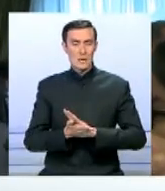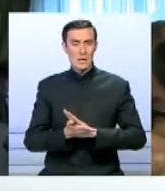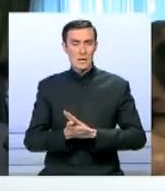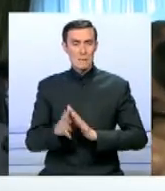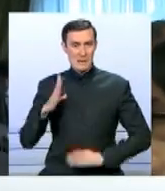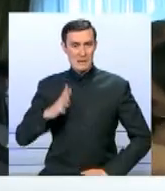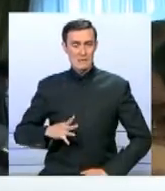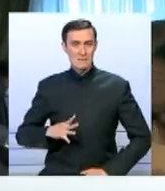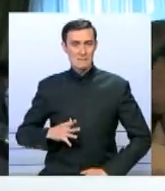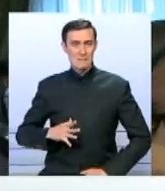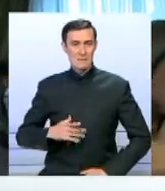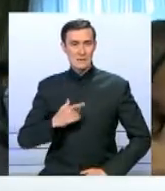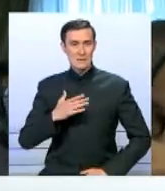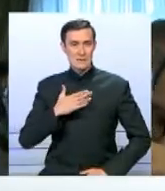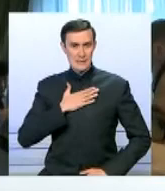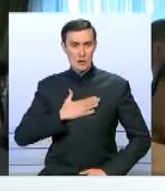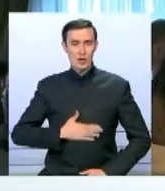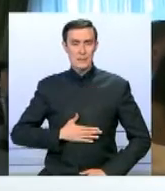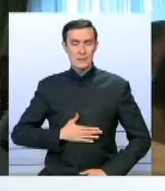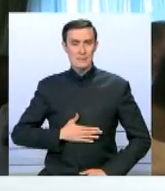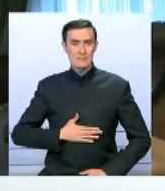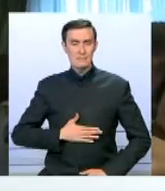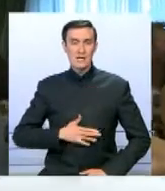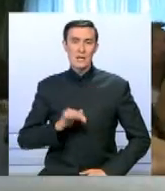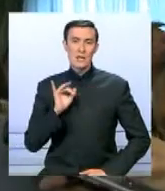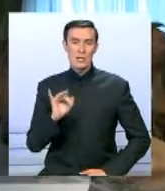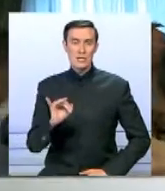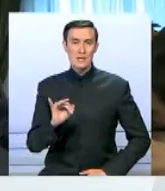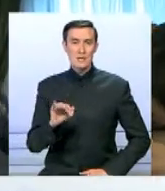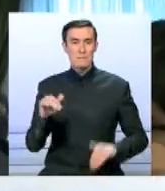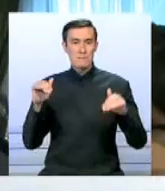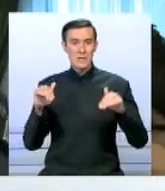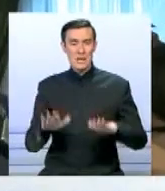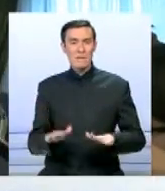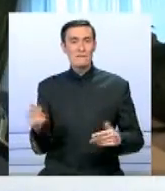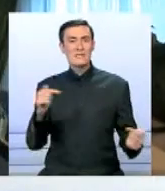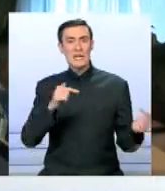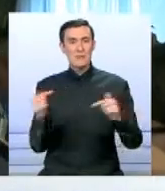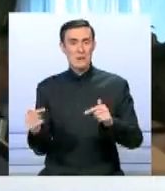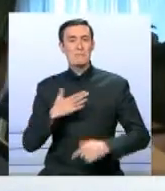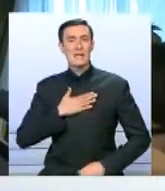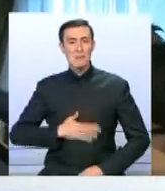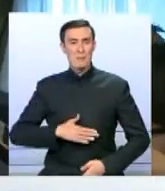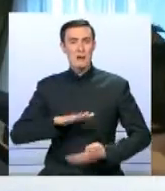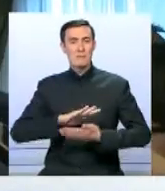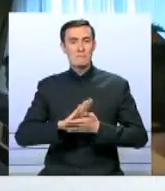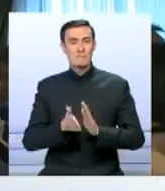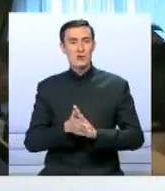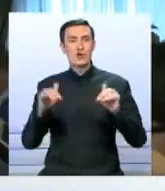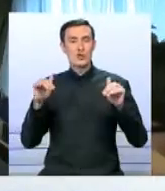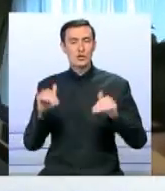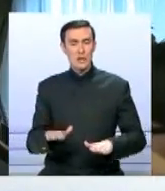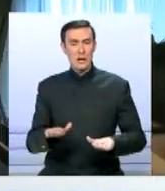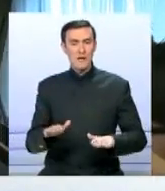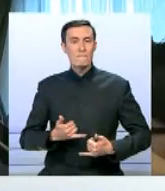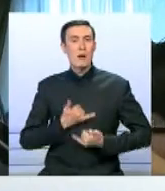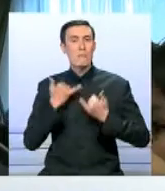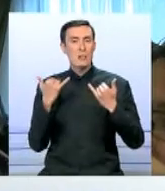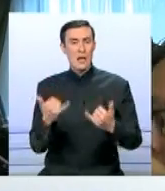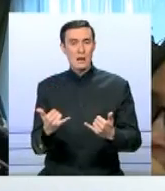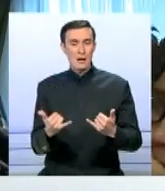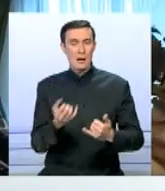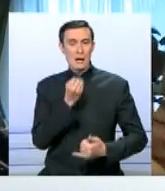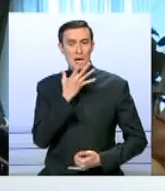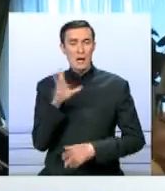проявить сдержанность и принять взаимоприемлемые решения. Прежде всего, во благо